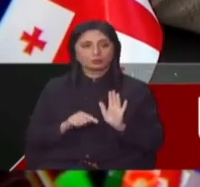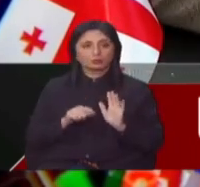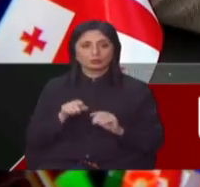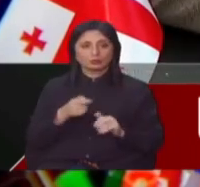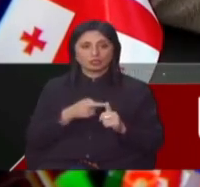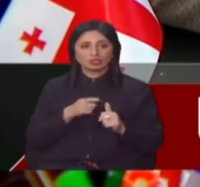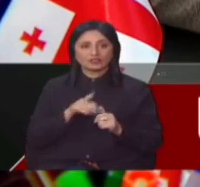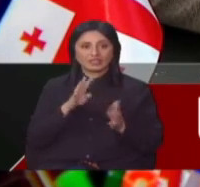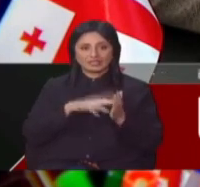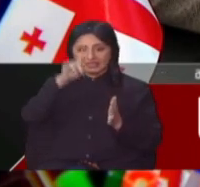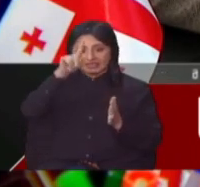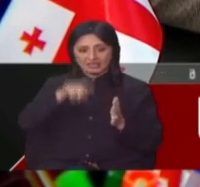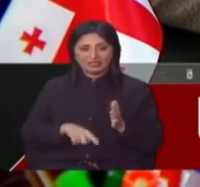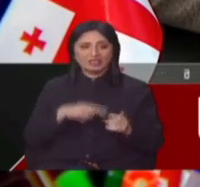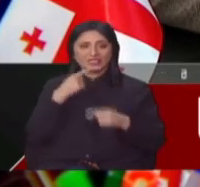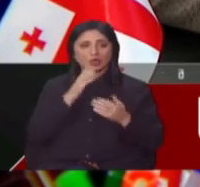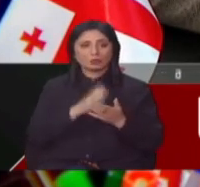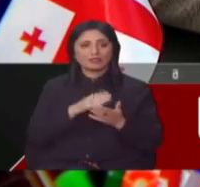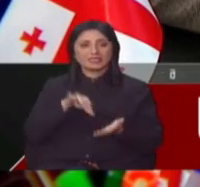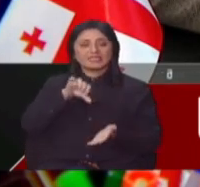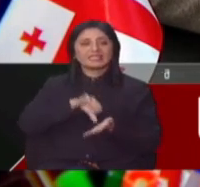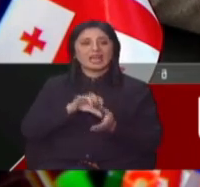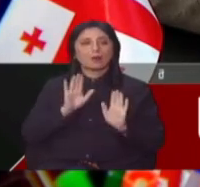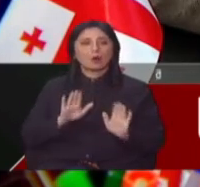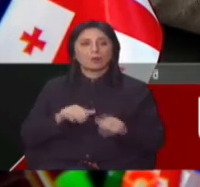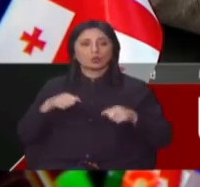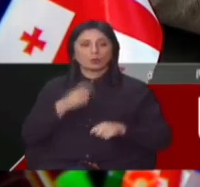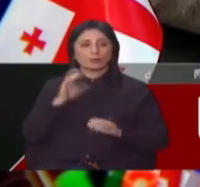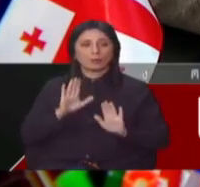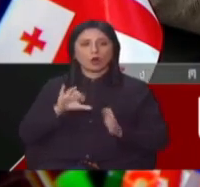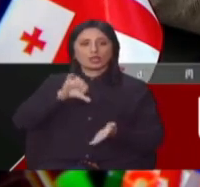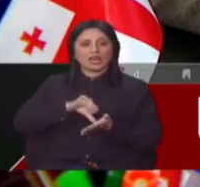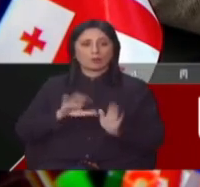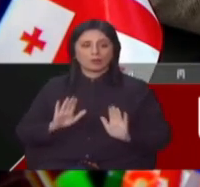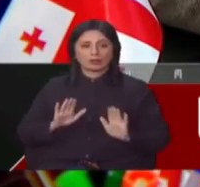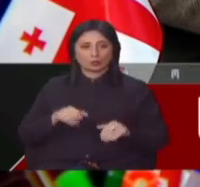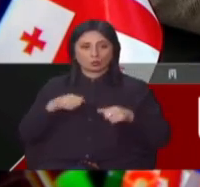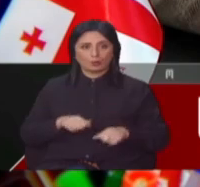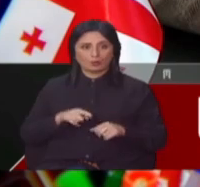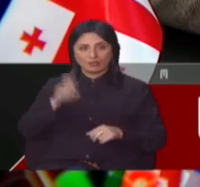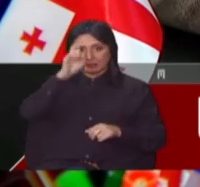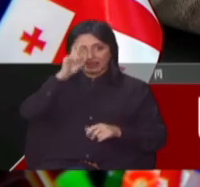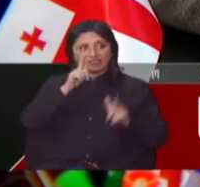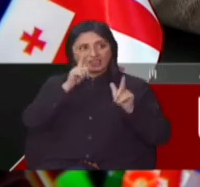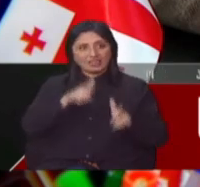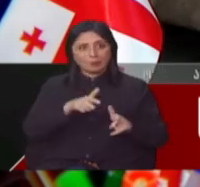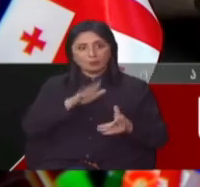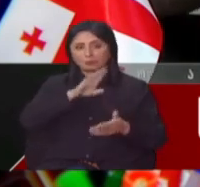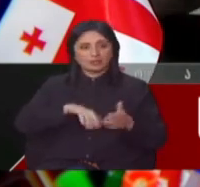და 9-ე შემთხვევაში საუბარი არის წარმომადგენლობითი უფლებამოსილების განხორციელებაზე მთავრობის თანხმობის